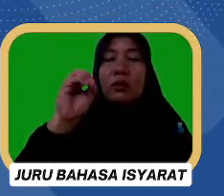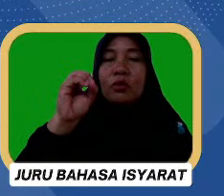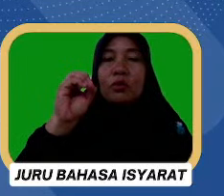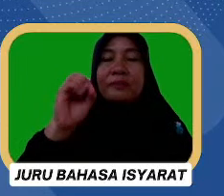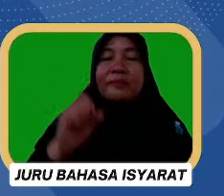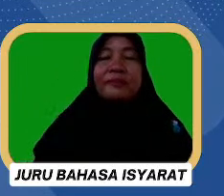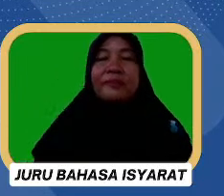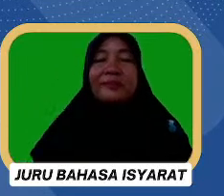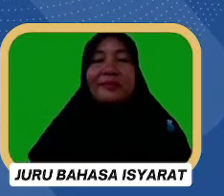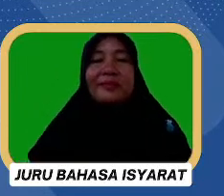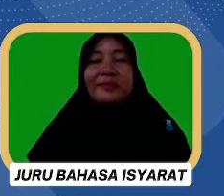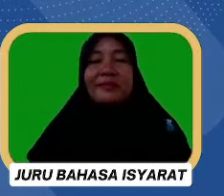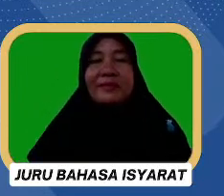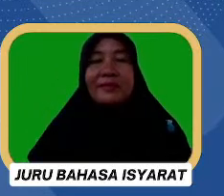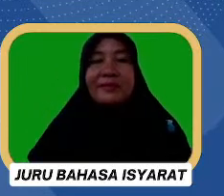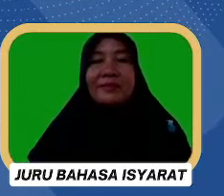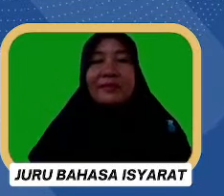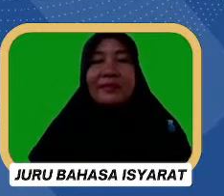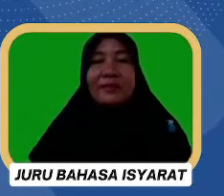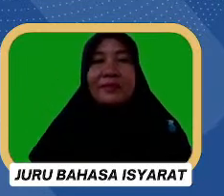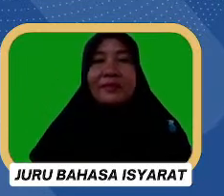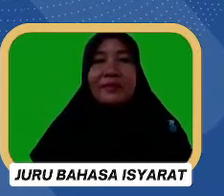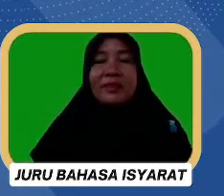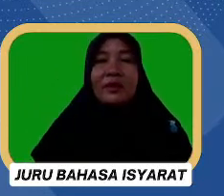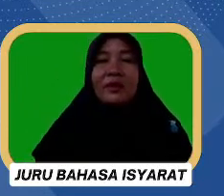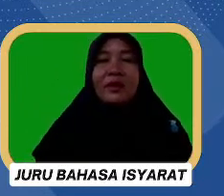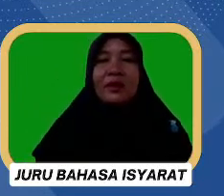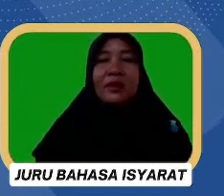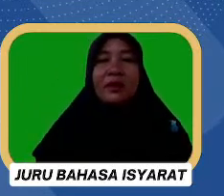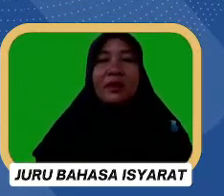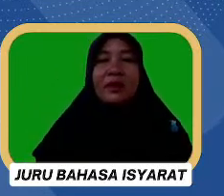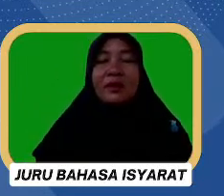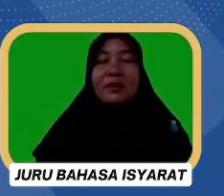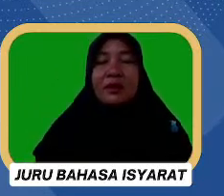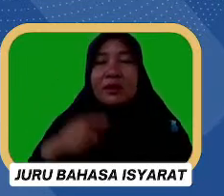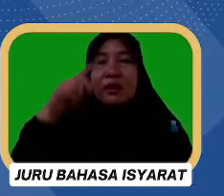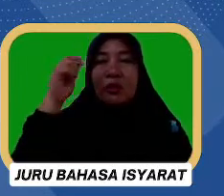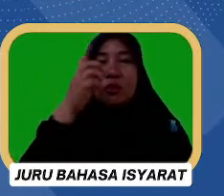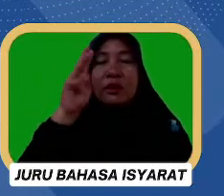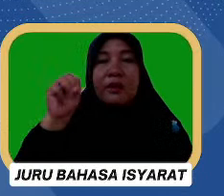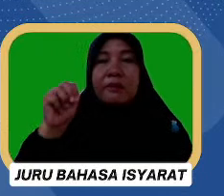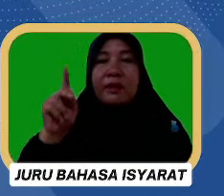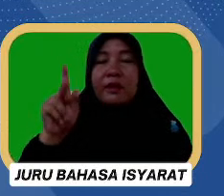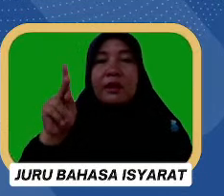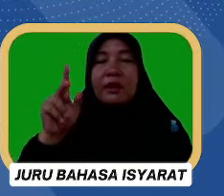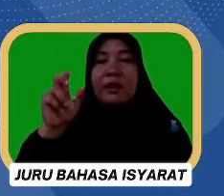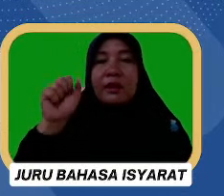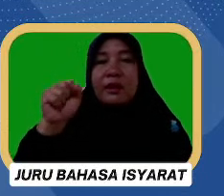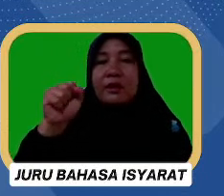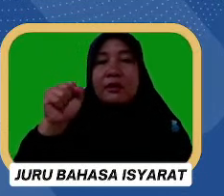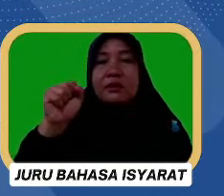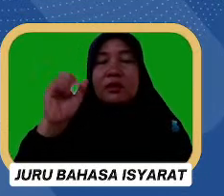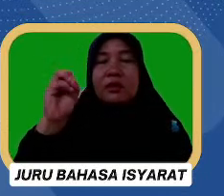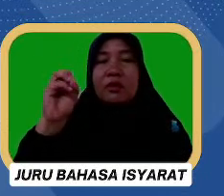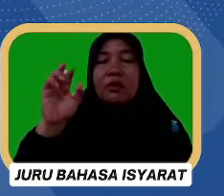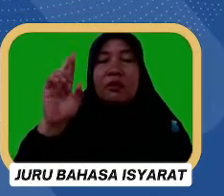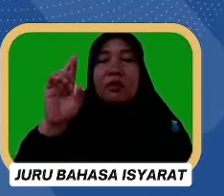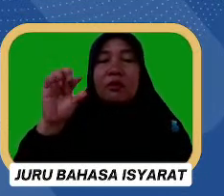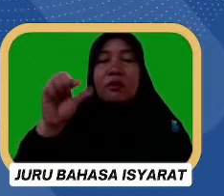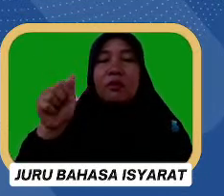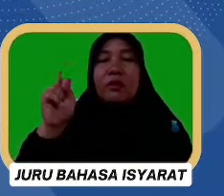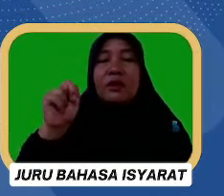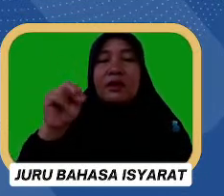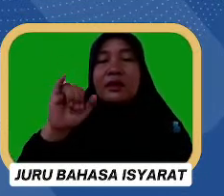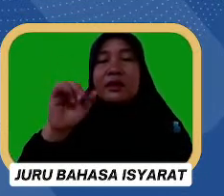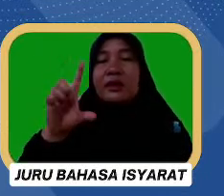Ilir, atau Ketua MKKS SMA Ogan Ilir. Dan yang kami hormati juga KOL kita pada